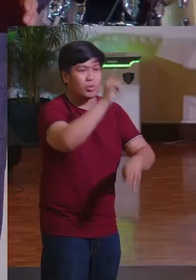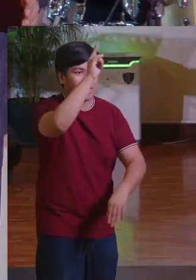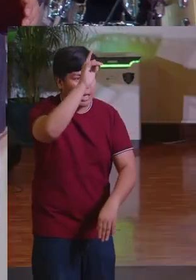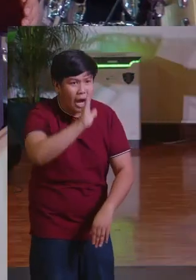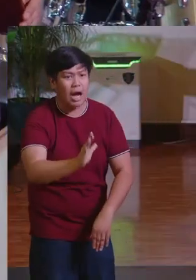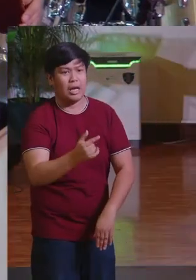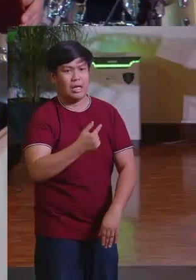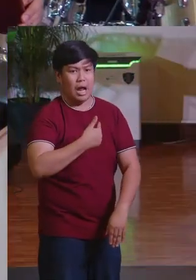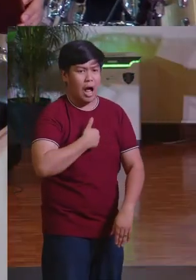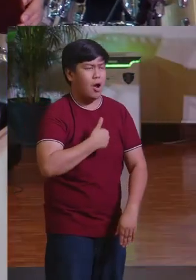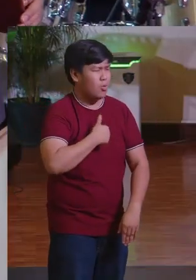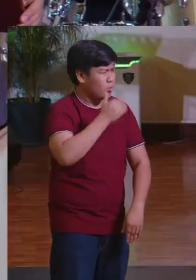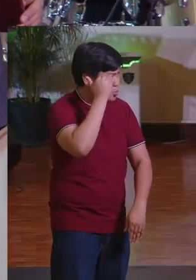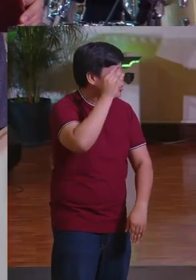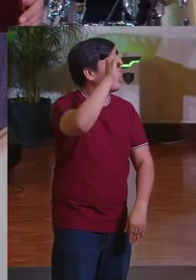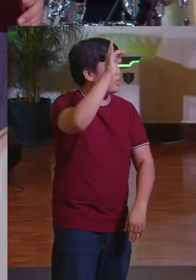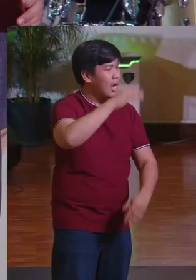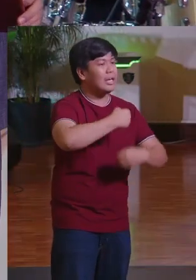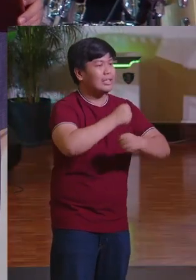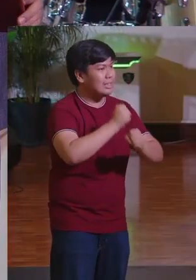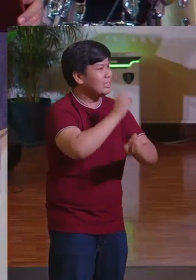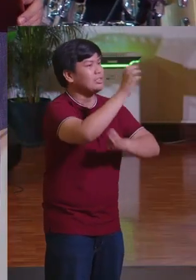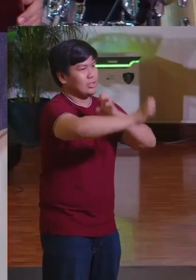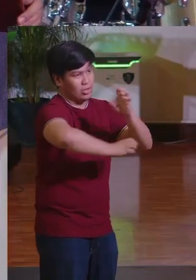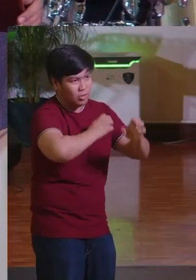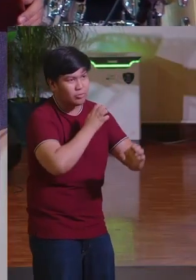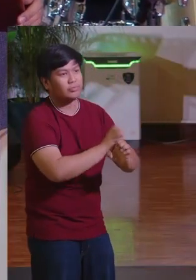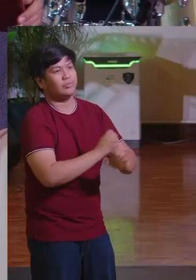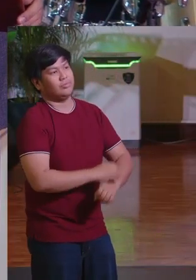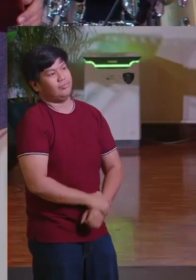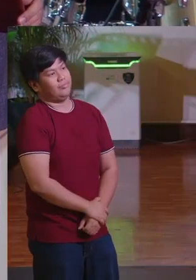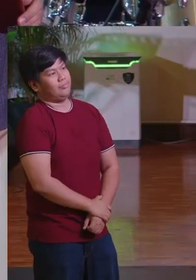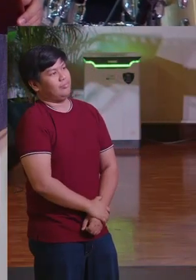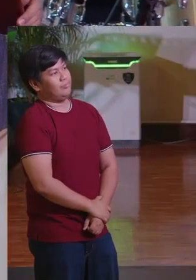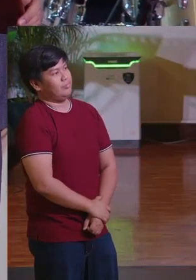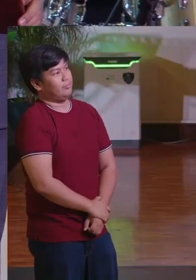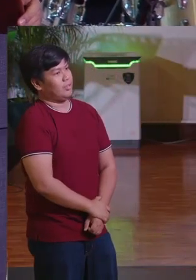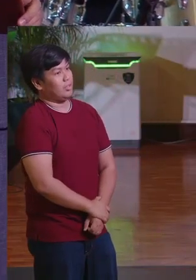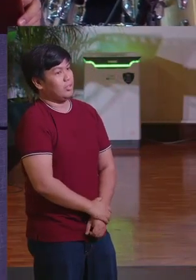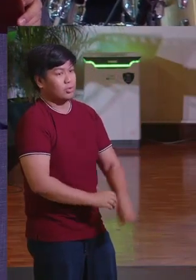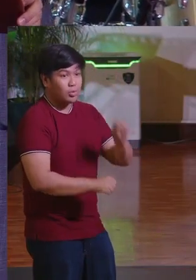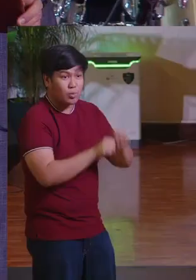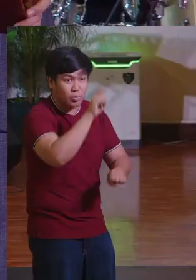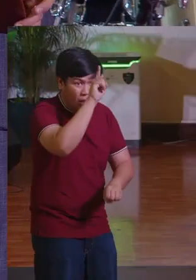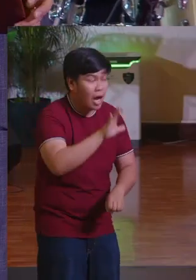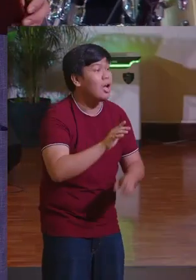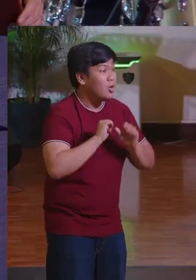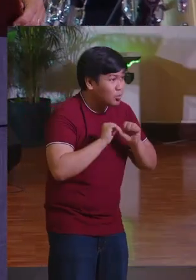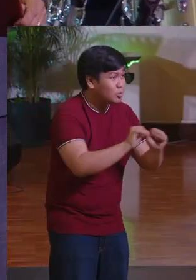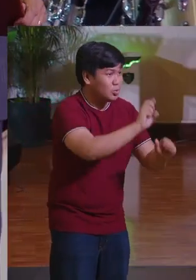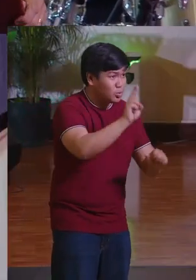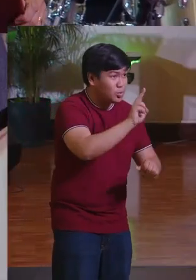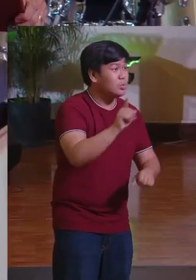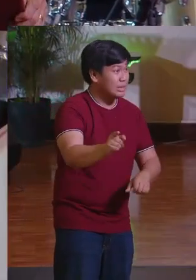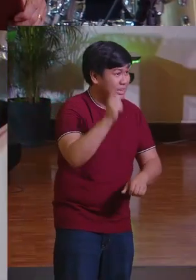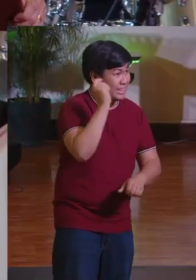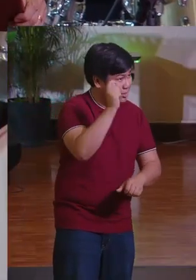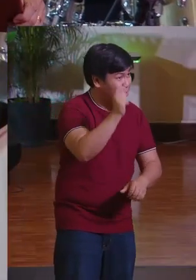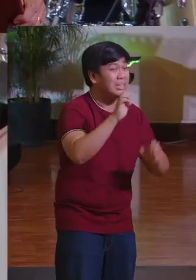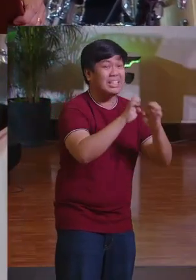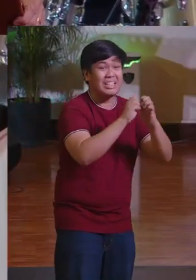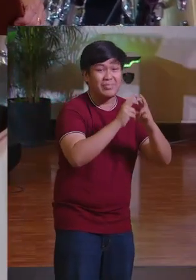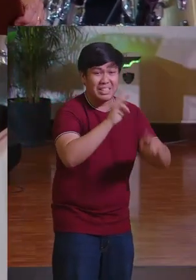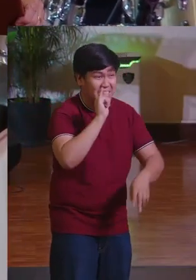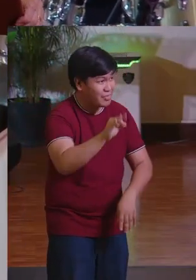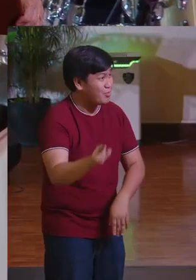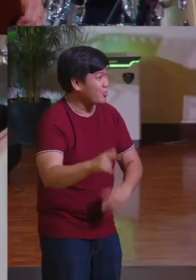kalangitan, karagatan at ng lupain. At gagamitin ng Diyos ang testimonyang ito upang